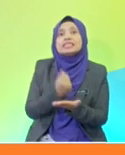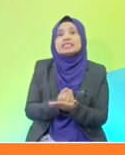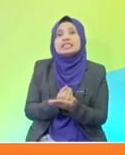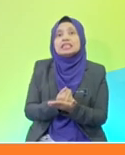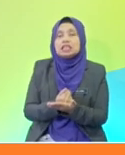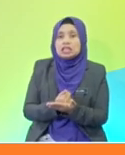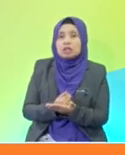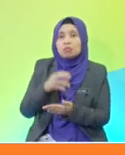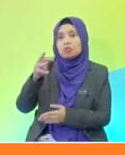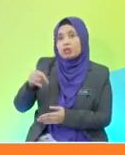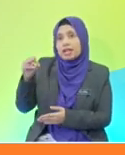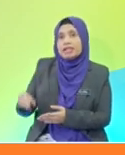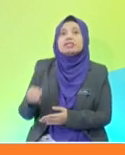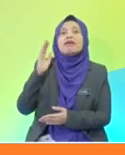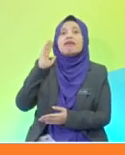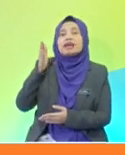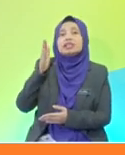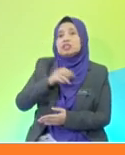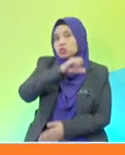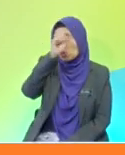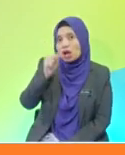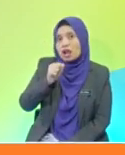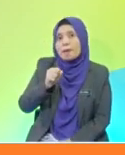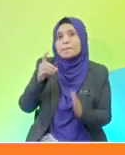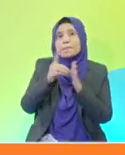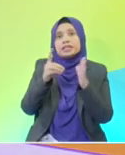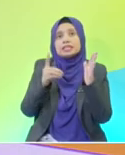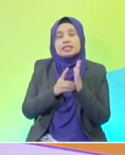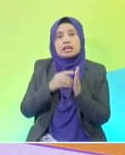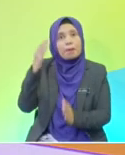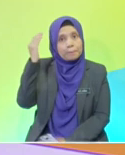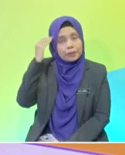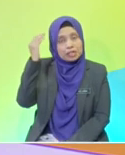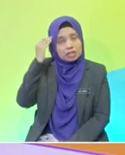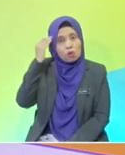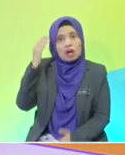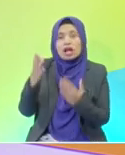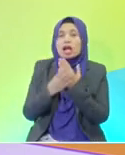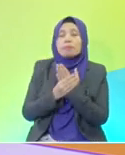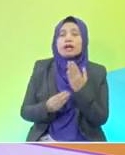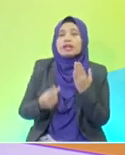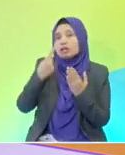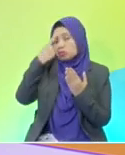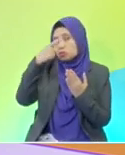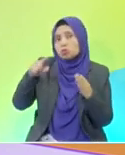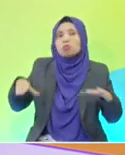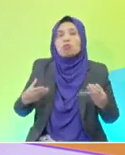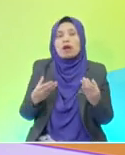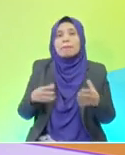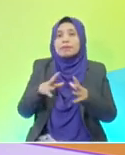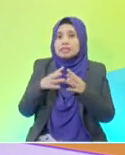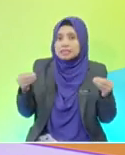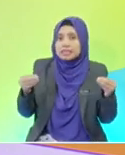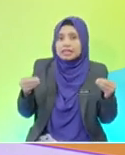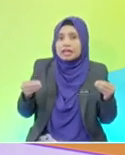mana calon-calon akan di soal berdasarkan pengetahuan kemahiran untuk membuat penyelesaian